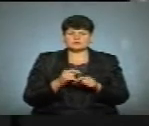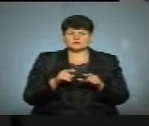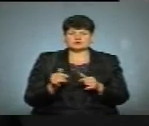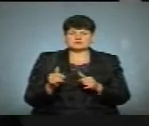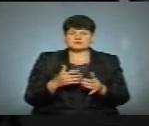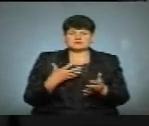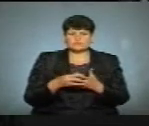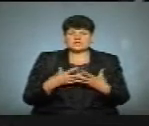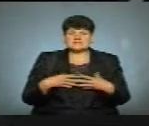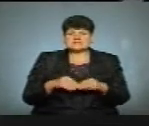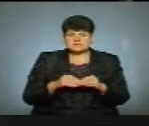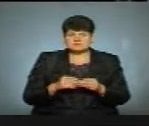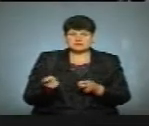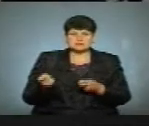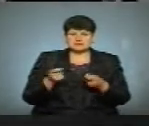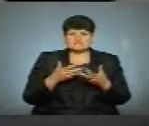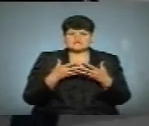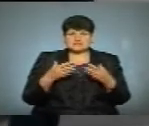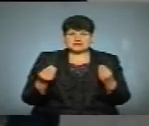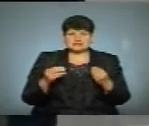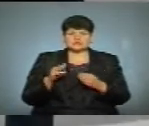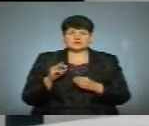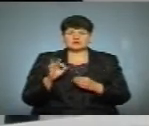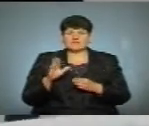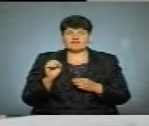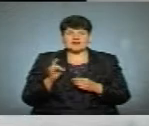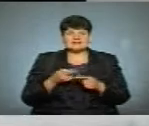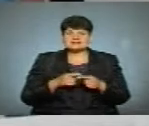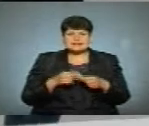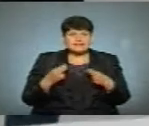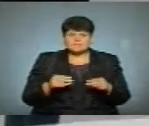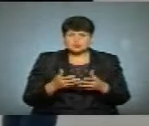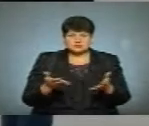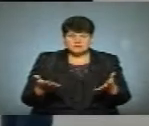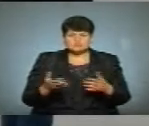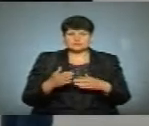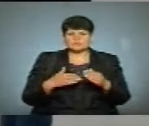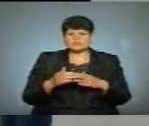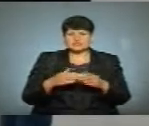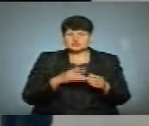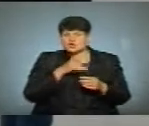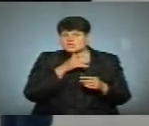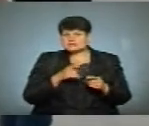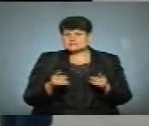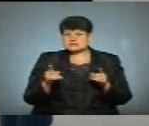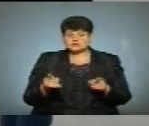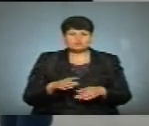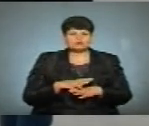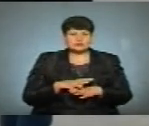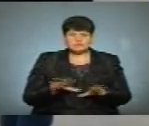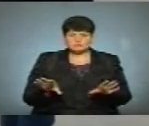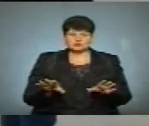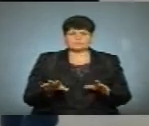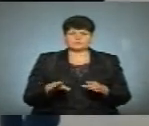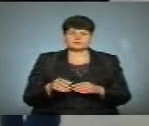свої сім'ї. Ми завезли весняний товар. Цей товар не продався, тому що практично сезону не було.